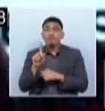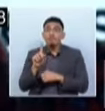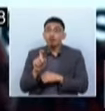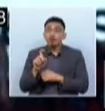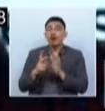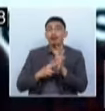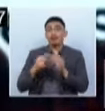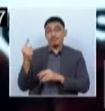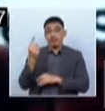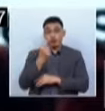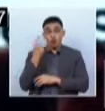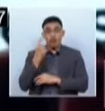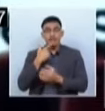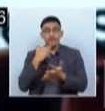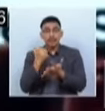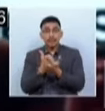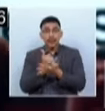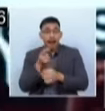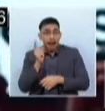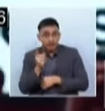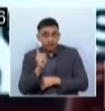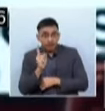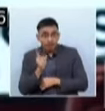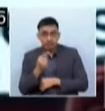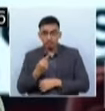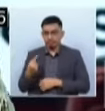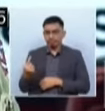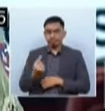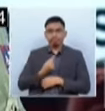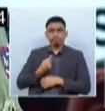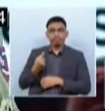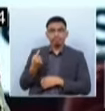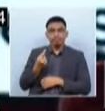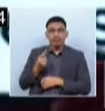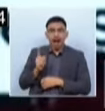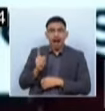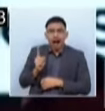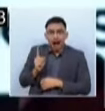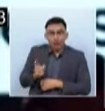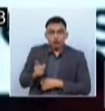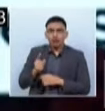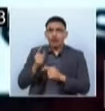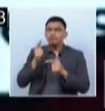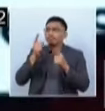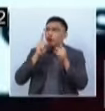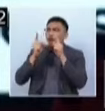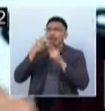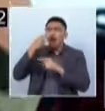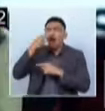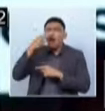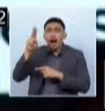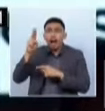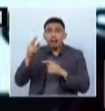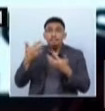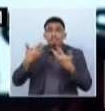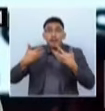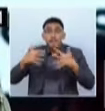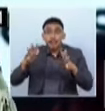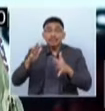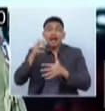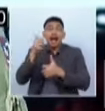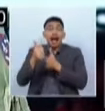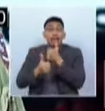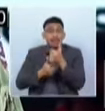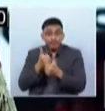B soal laut Selatan Laut Cina Selatan itu kenapa Kan Laut Cina Selatan jauh dari kita tapi dia beririsan dengan e Laut Natuna